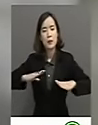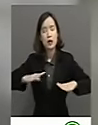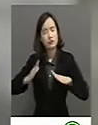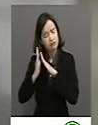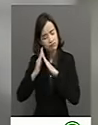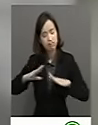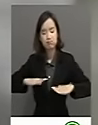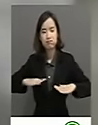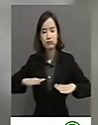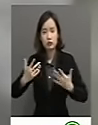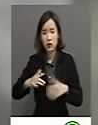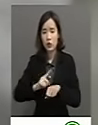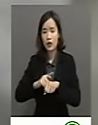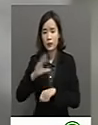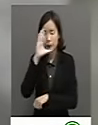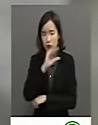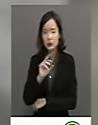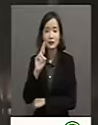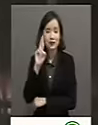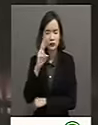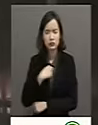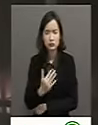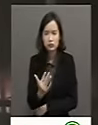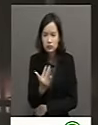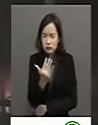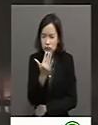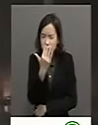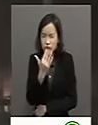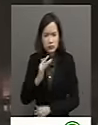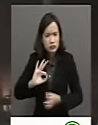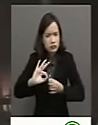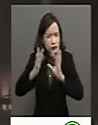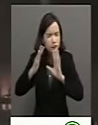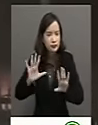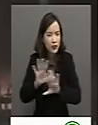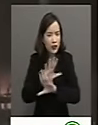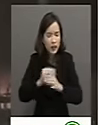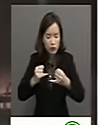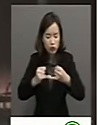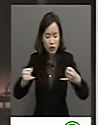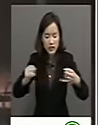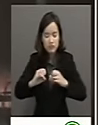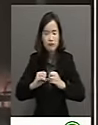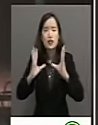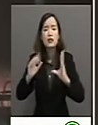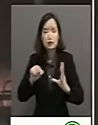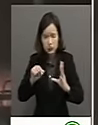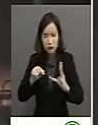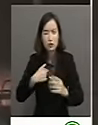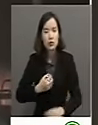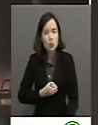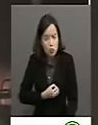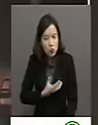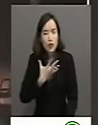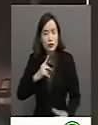รากฏว่าประมาณช่วงเที่ยงคืนเริ่มได้กลิ่นฮะเป็นกลิ่นไหม้คล้ายๆกับสายไฟไหม้ปรากฏว่าตกใ